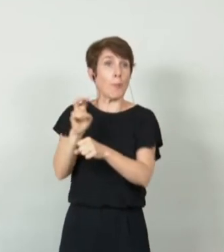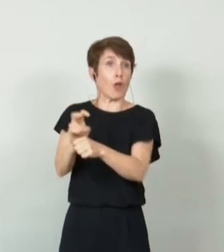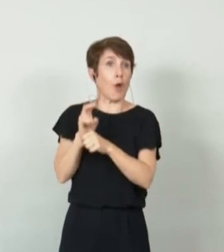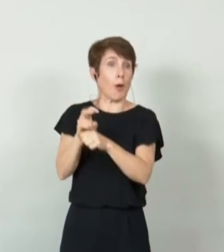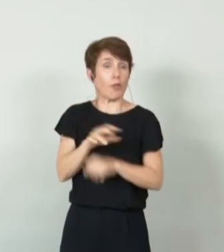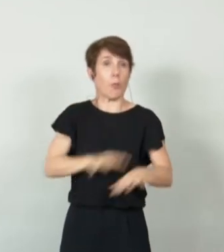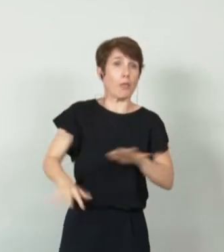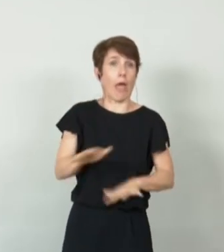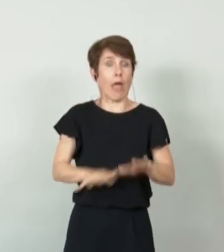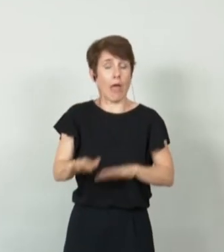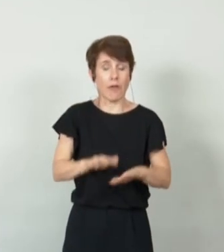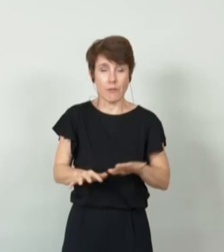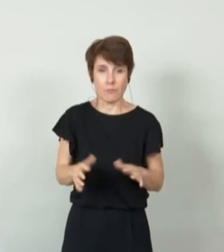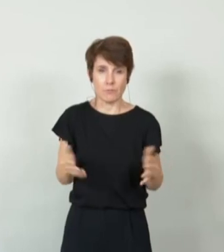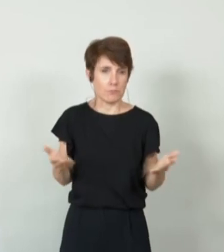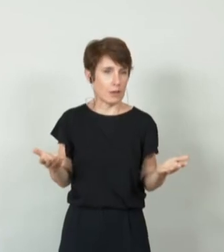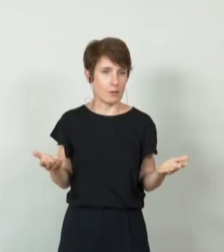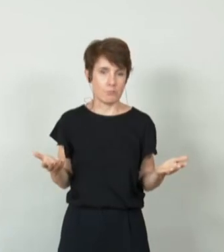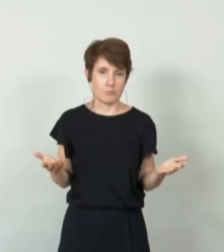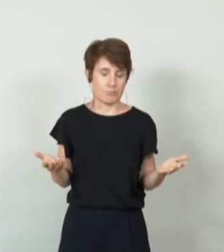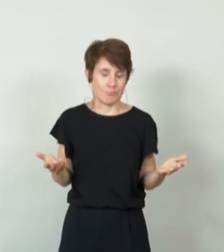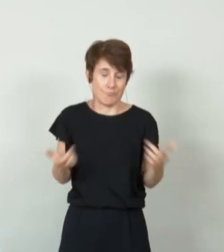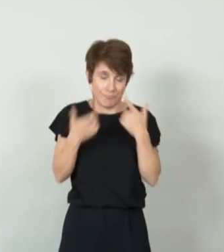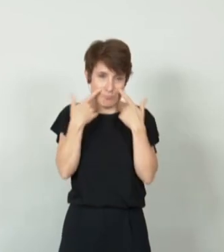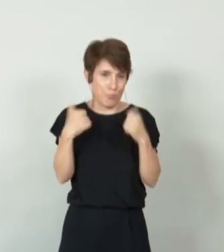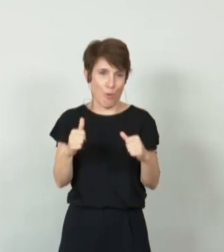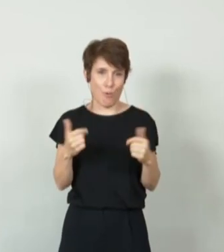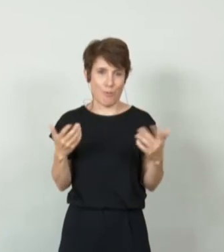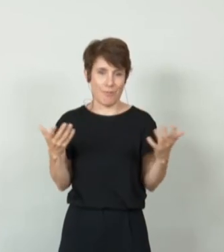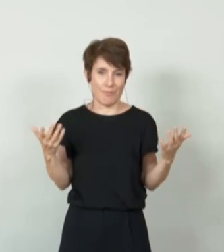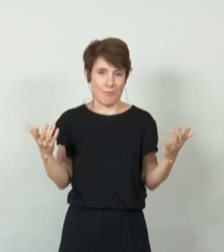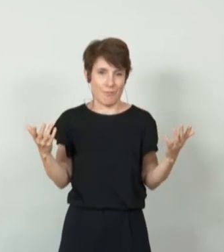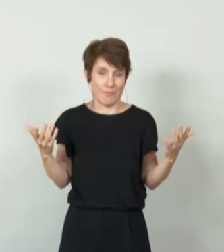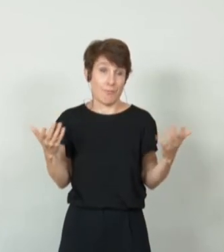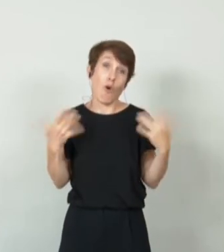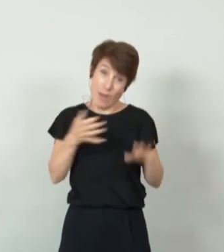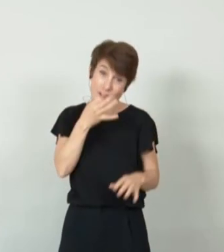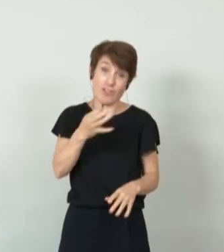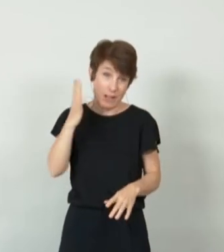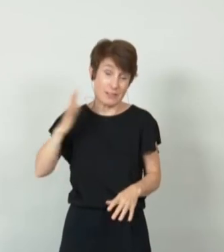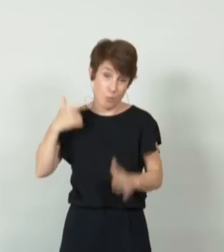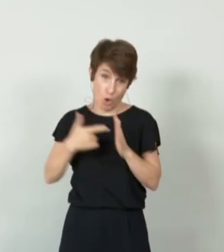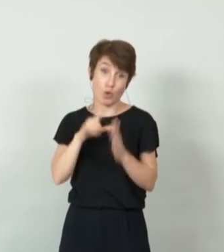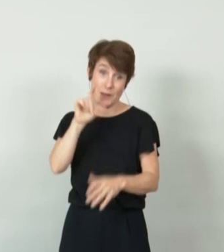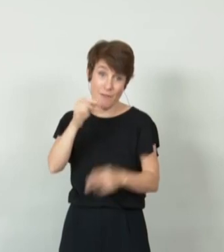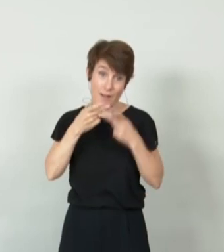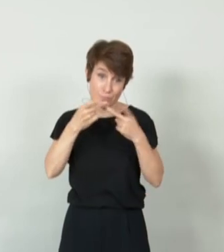vous utilisez mais il est évident que comme d'ailleurs nous l'avions dit en 2020 au Grenoble je leur redis aujourd'hui